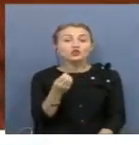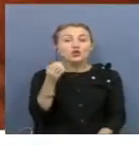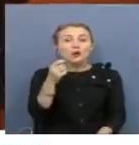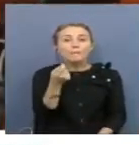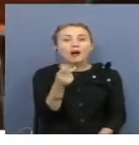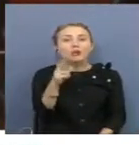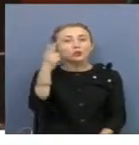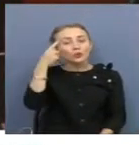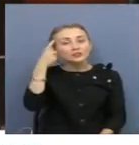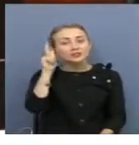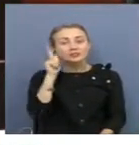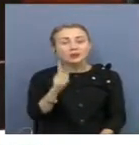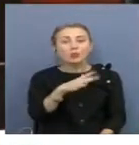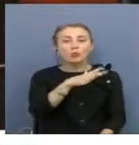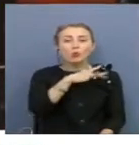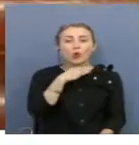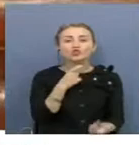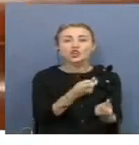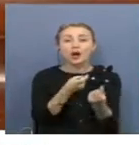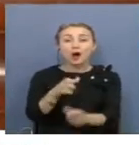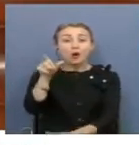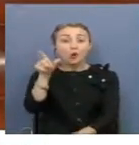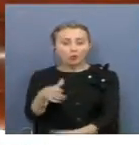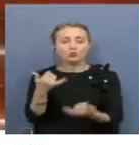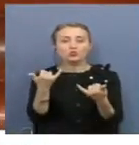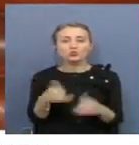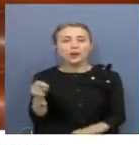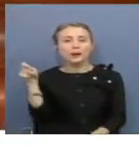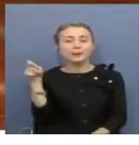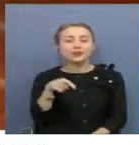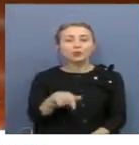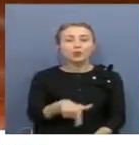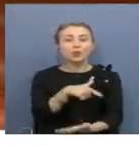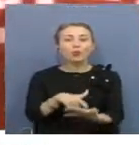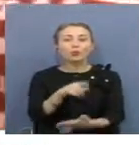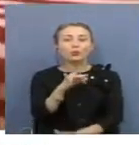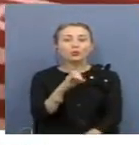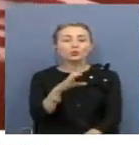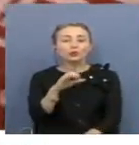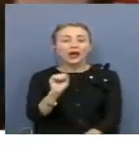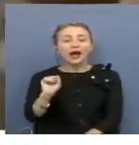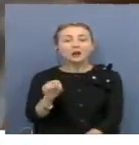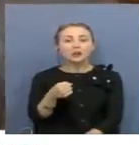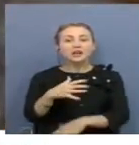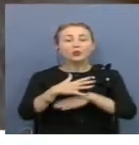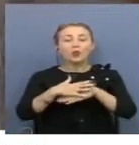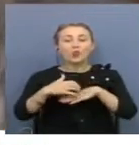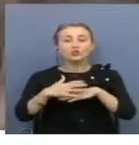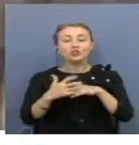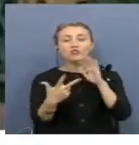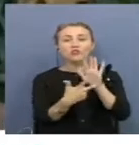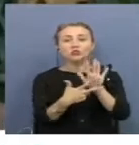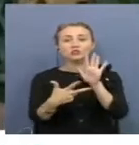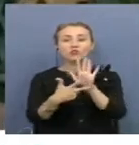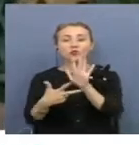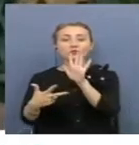Нұрсұлтан мен Көкшетау атбасар қалаларынан атаралтық беретін аңшылардың қарасы көбейе түскен. Жергілікті агрофирма 888